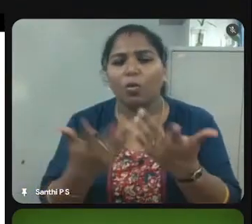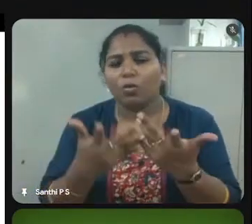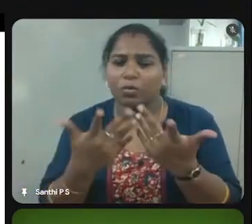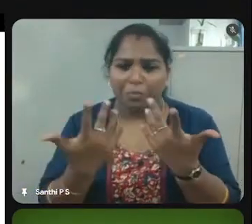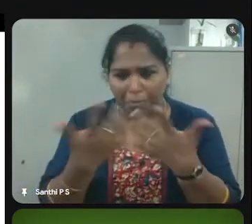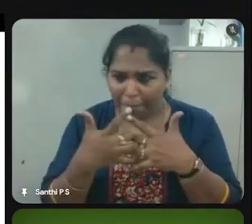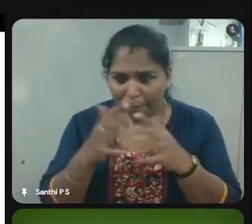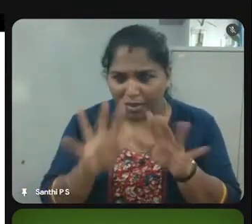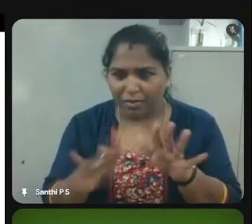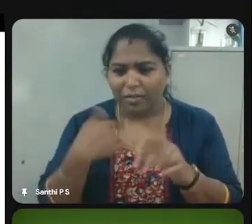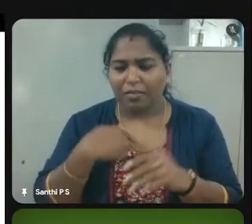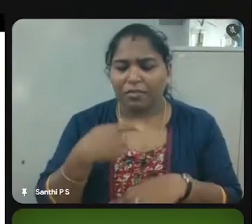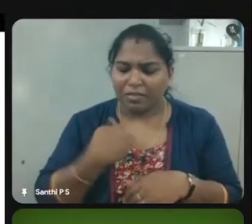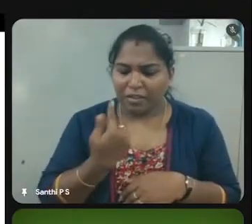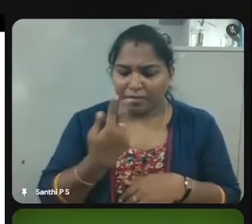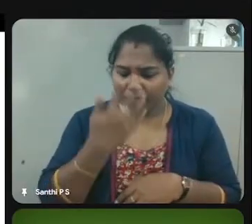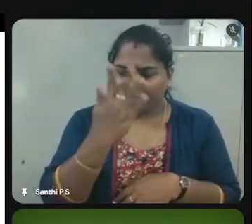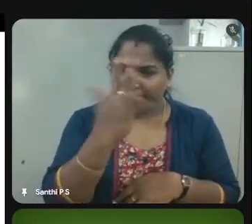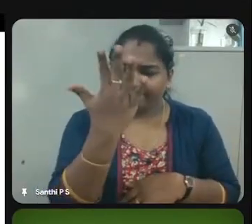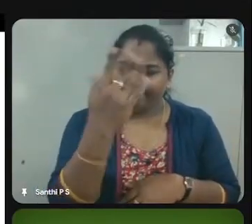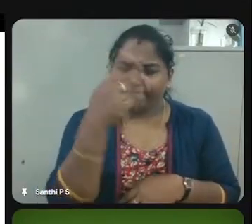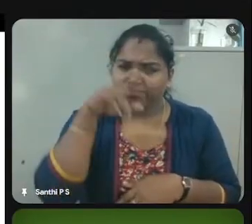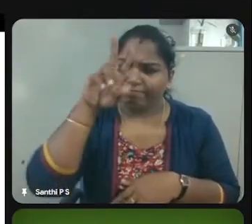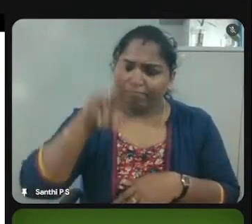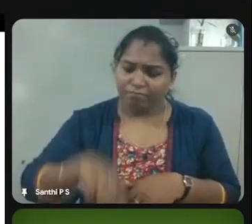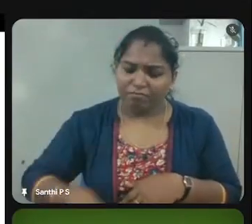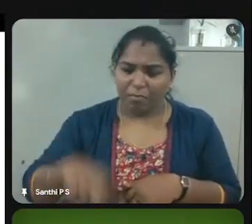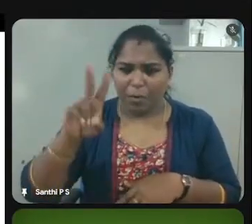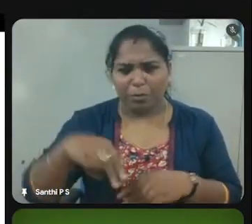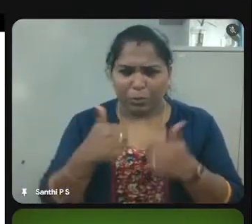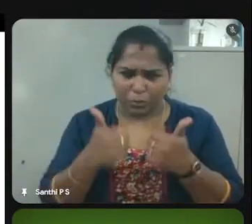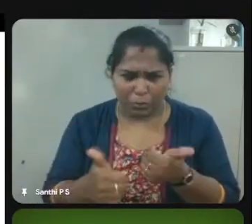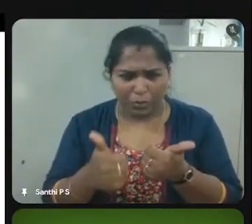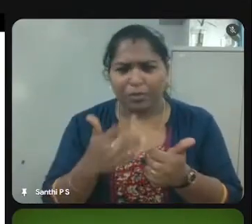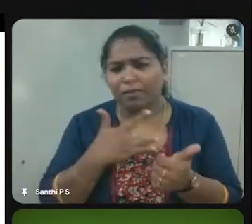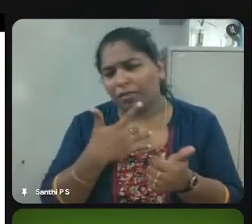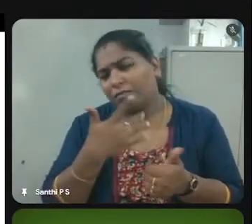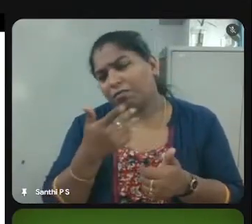കുട്ടി സ്വയം ആസ്വദിക്കുന്നത് കാണുന്നു, അത് നോർമൽ ആണോ എന്നുള്ളതല്ലേ അമ്മയുടെ സംശയം?